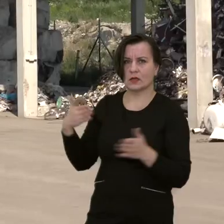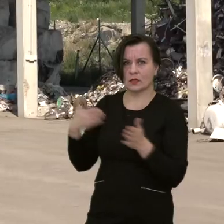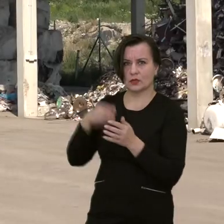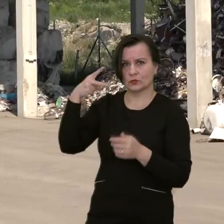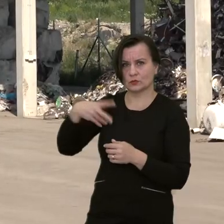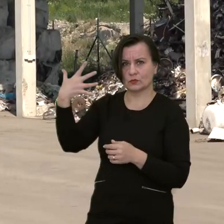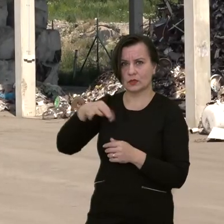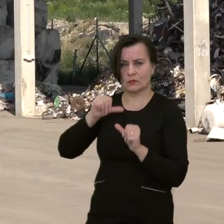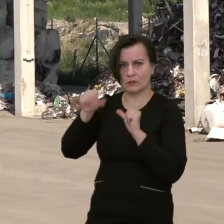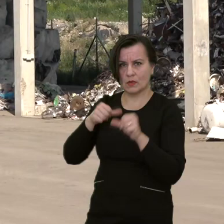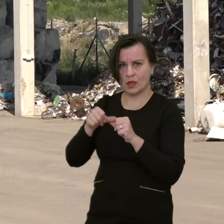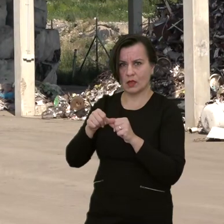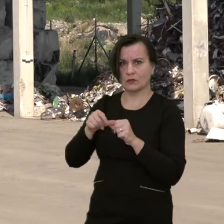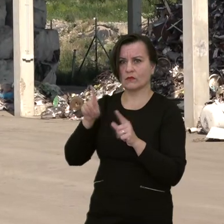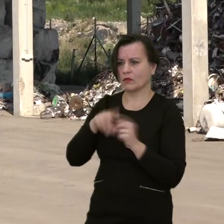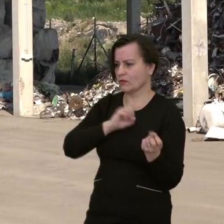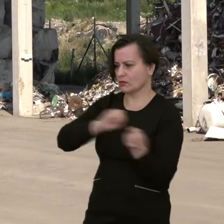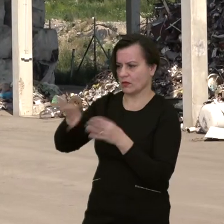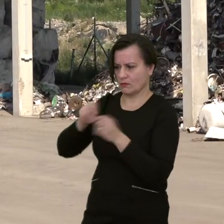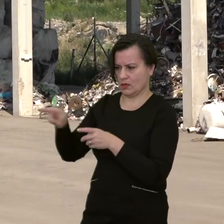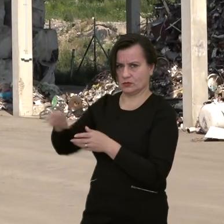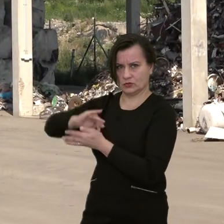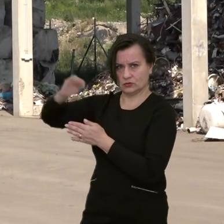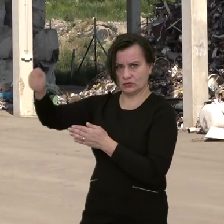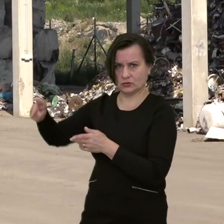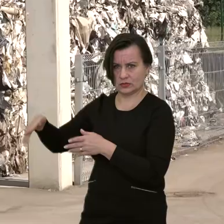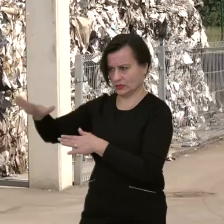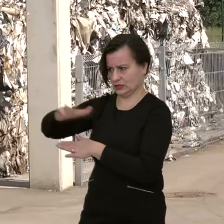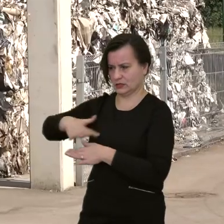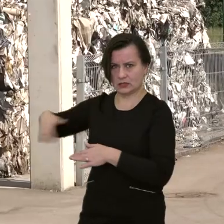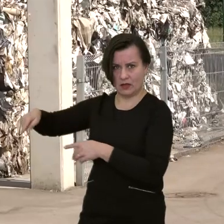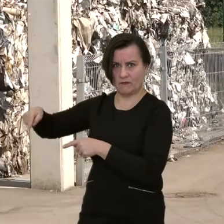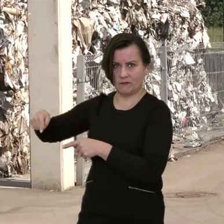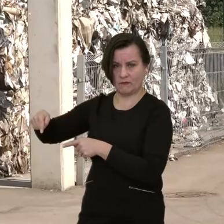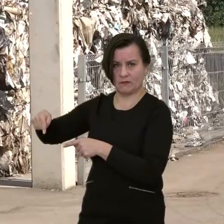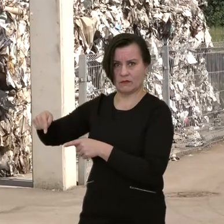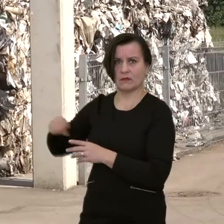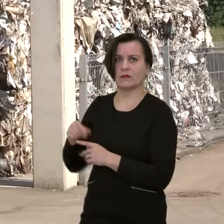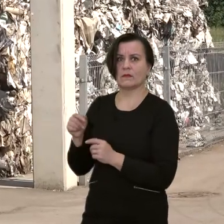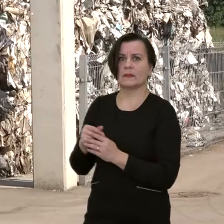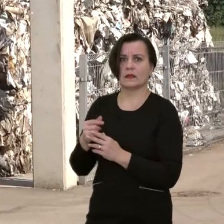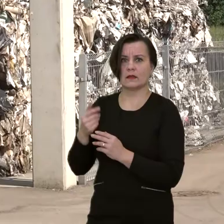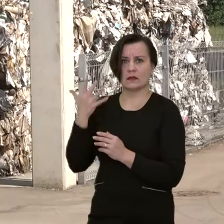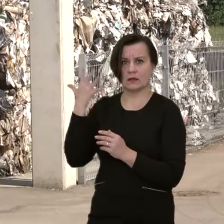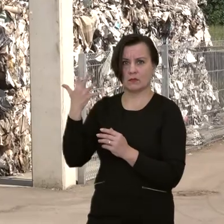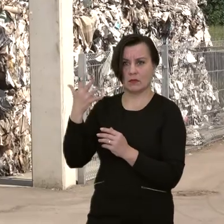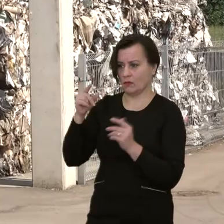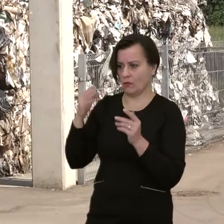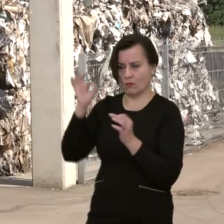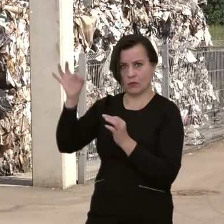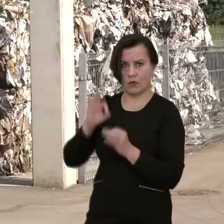ką Lietuva įsipareigos iki 50 metų, iš viso nebešalinti atliekų savartinę, na, iki 5%,